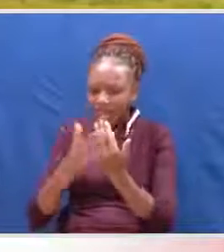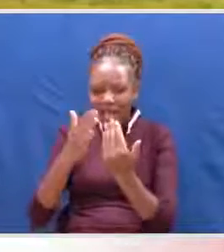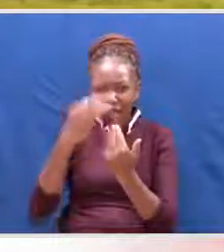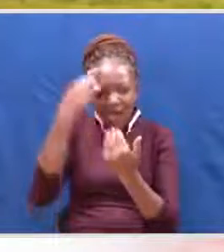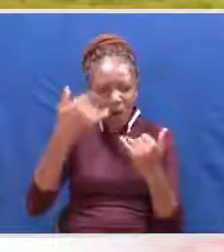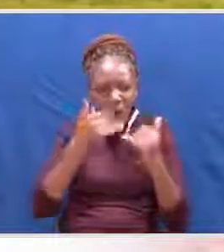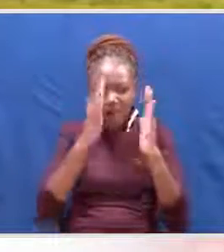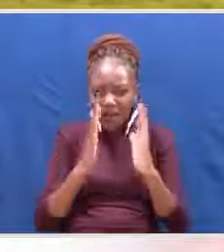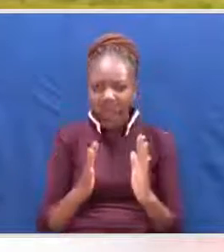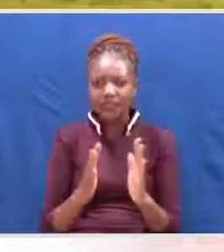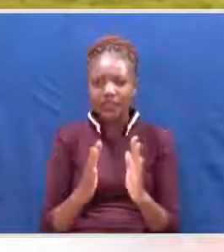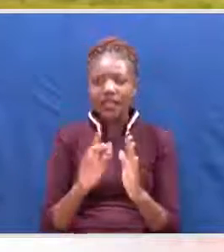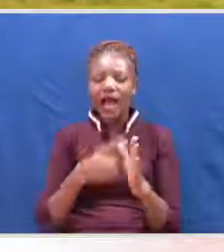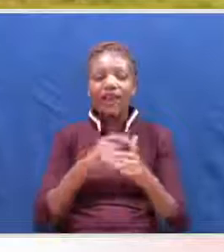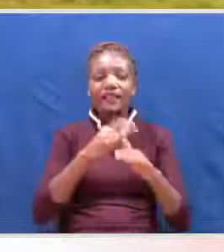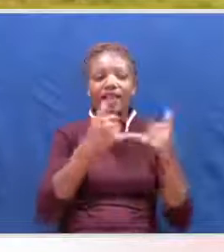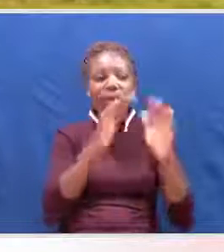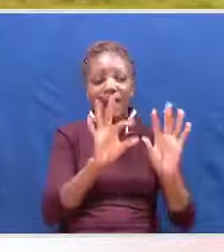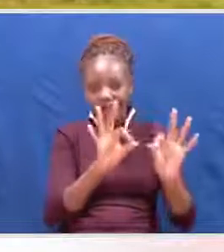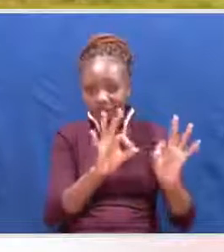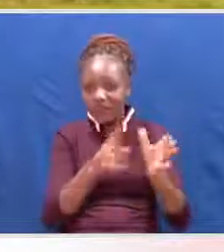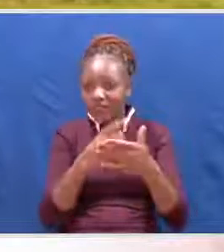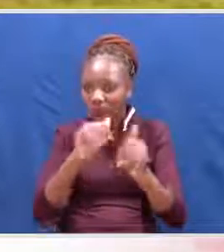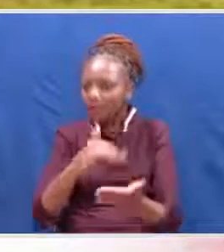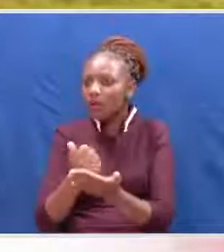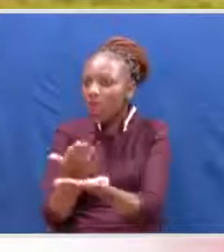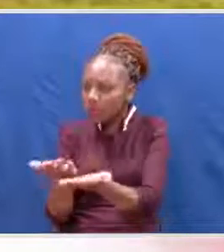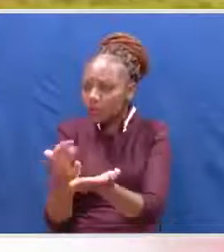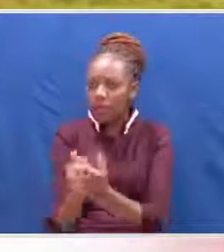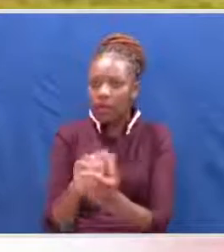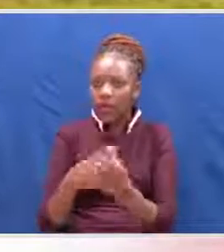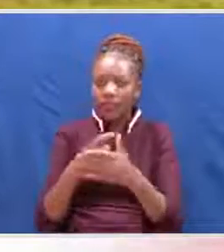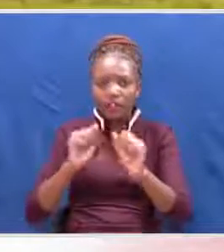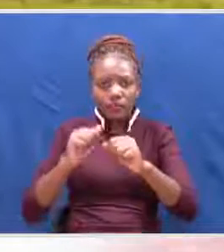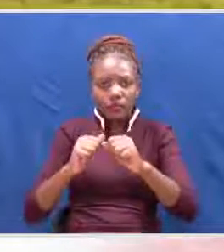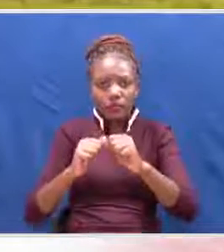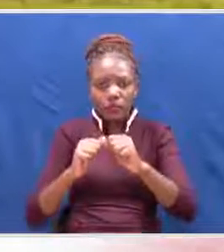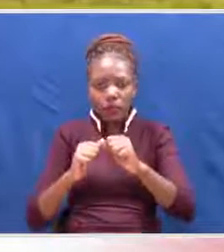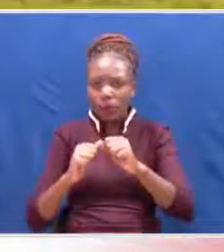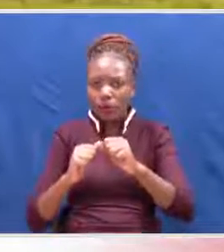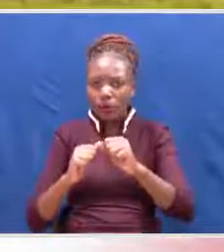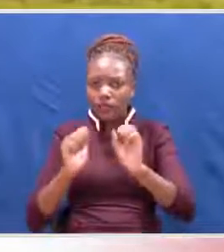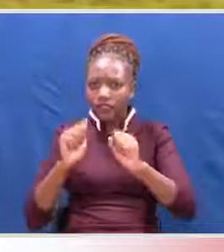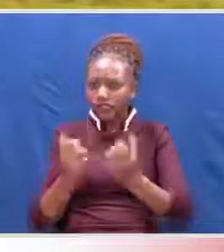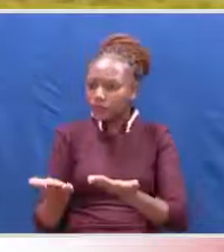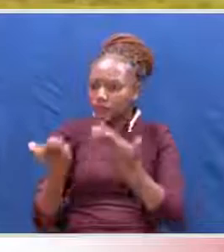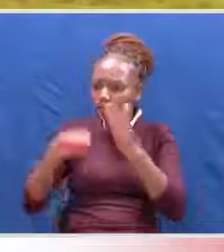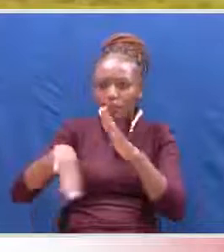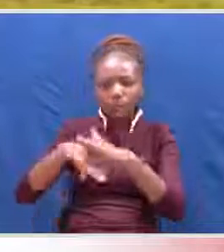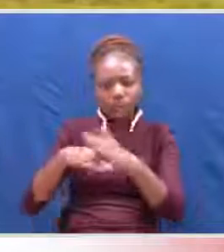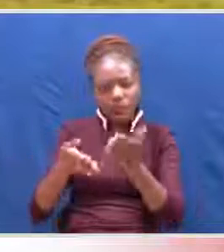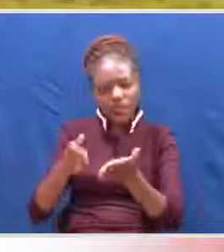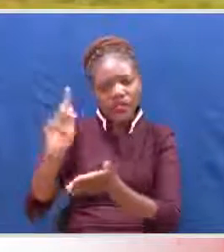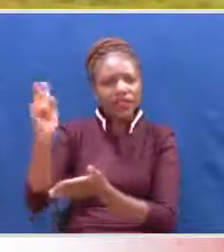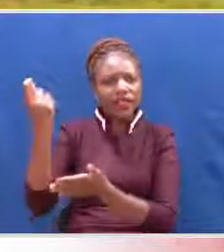unaona. Na ni mchezaji akiwa sawa atakusaidia na pia itapunguza mchezaji wengi wakiwa sawa itainua mchezo